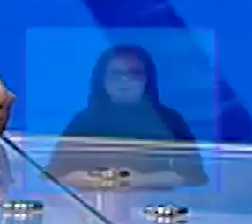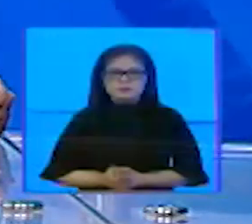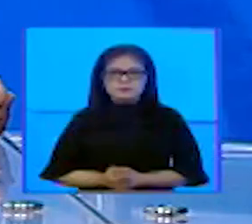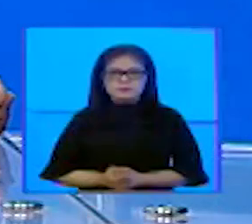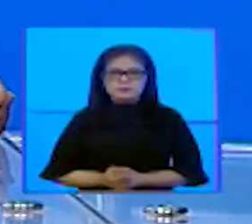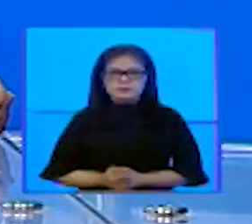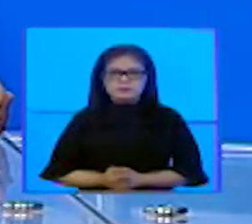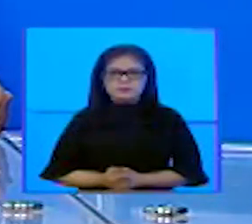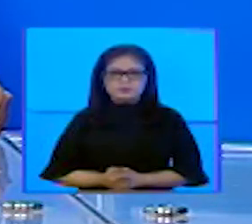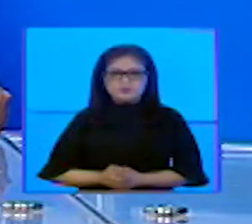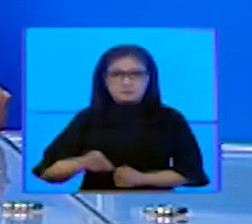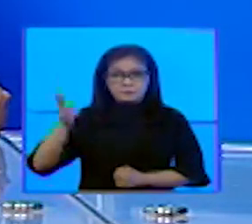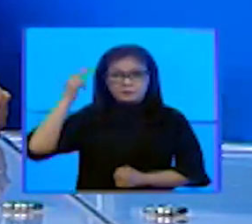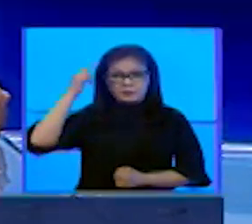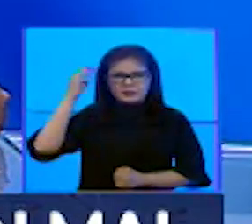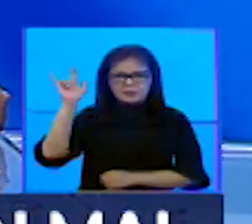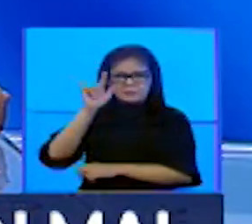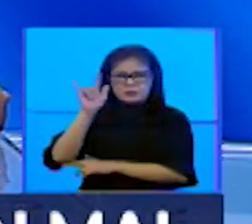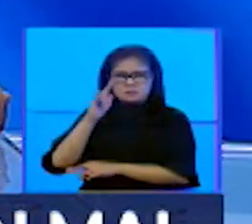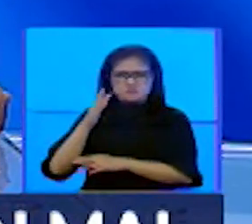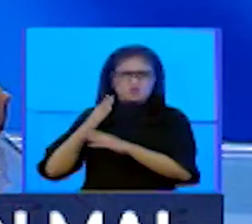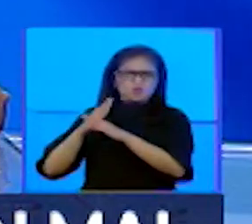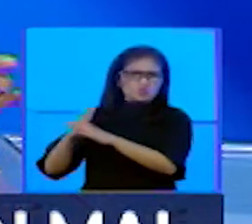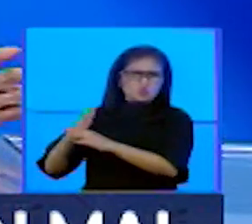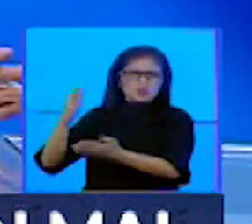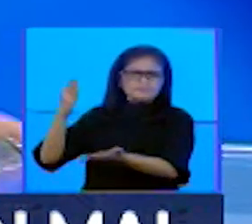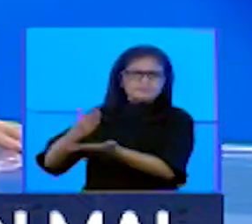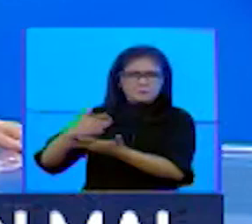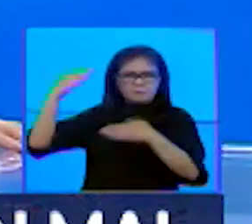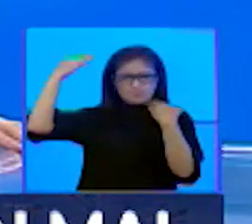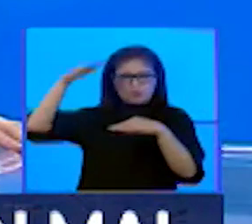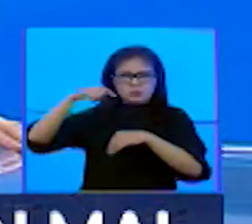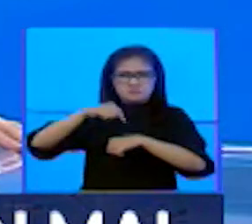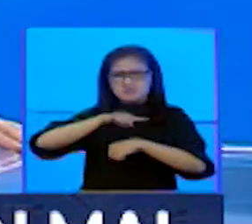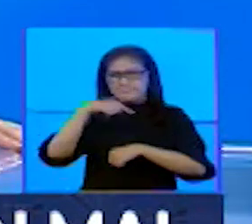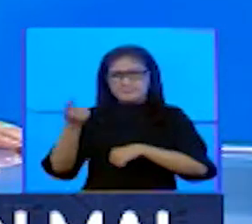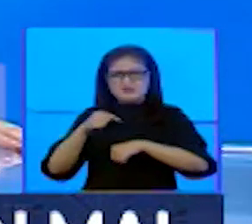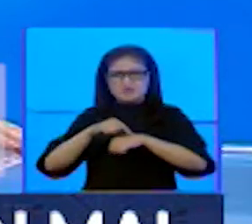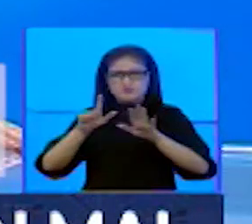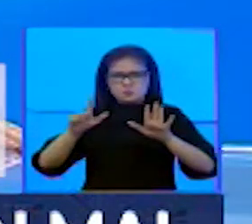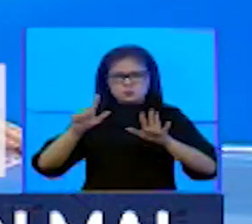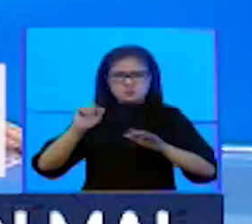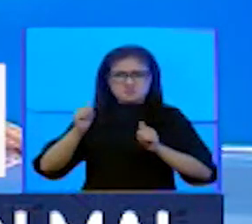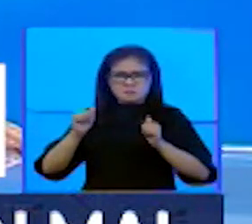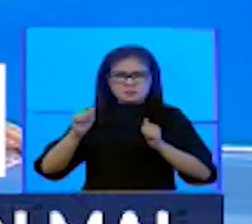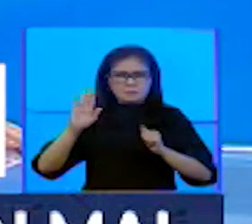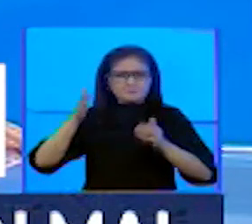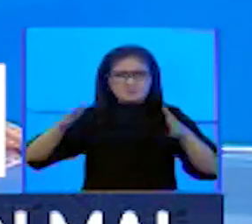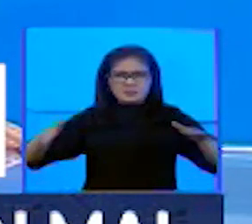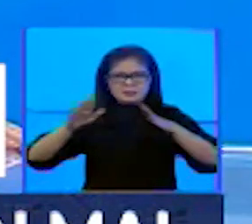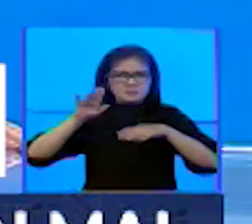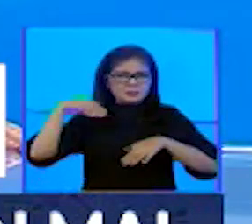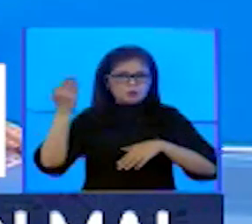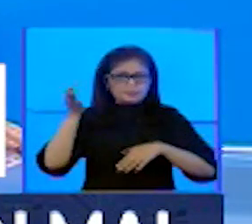Kembali bersama kami pemirsa, Pemkot Bekasi menolak pembatasan mal hingga pukul 19 jelang libur akhir tahun. Pembatasan dikhawatirkan